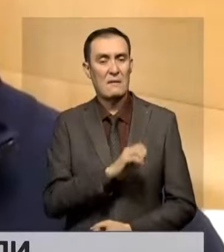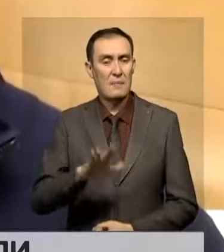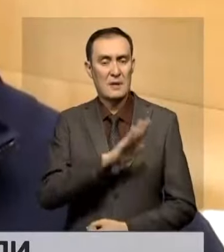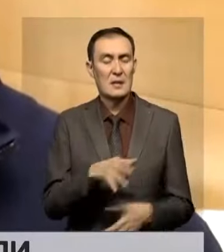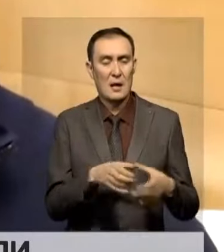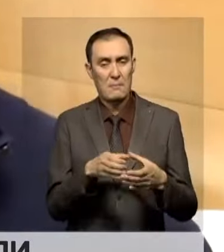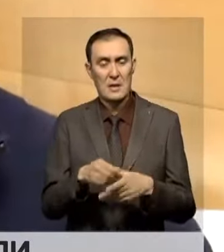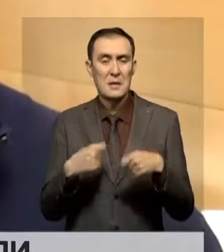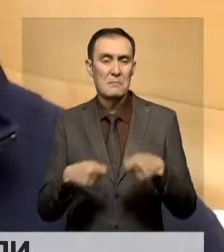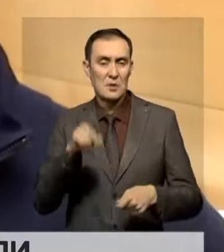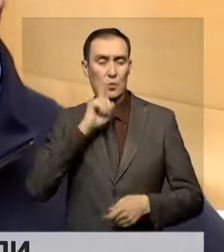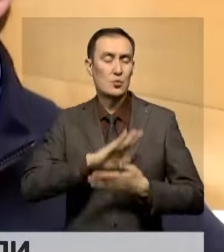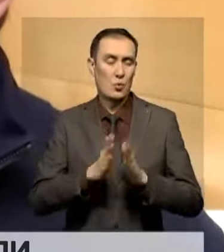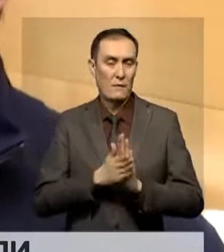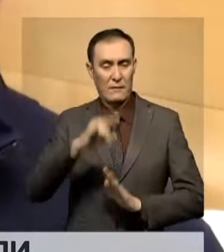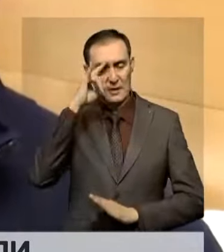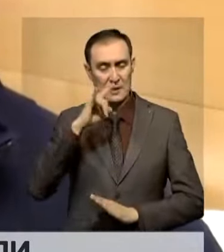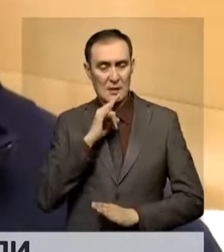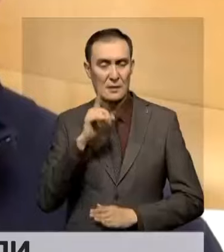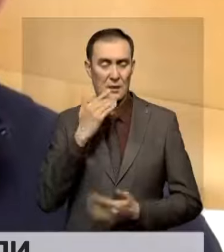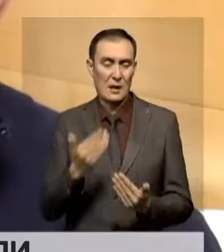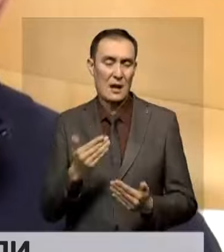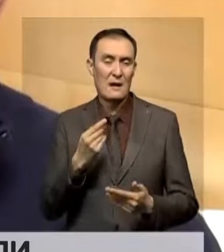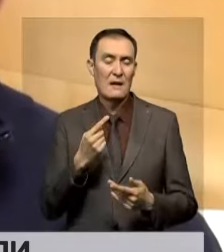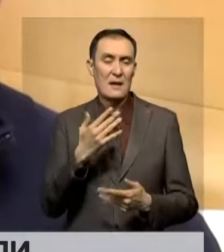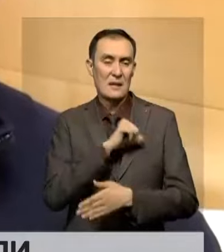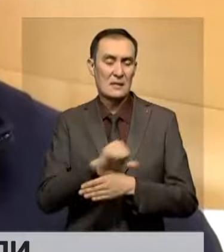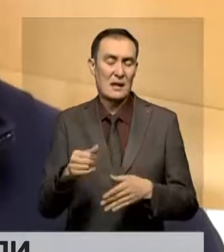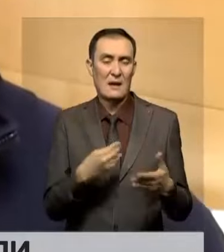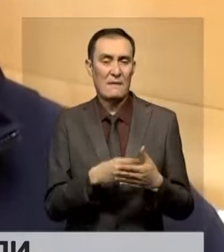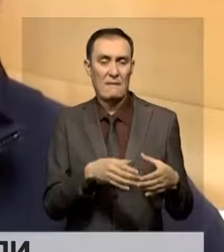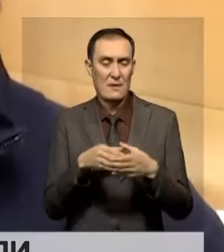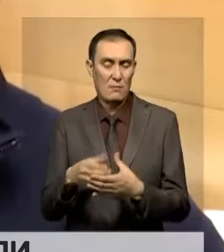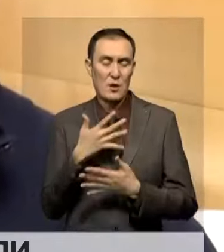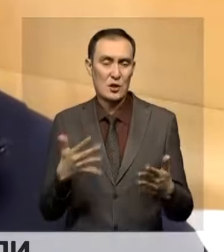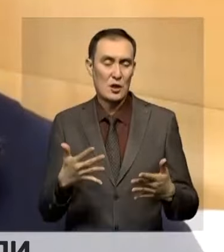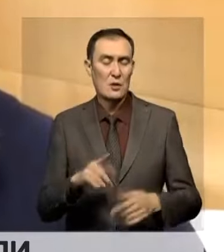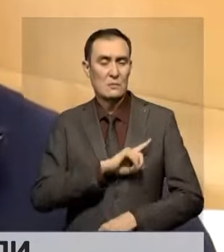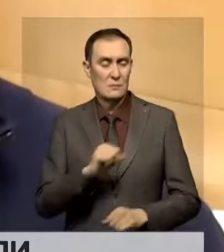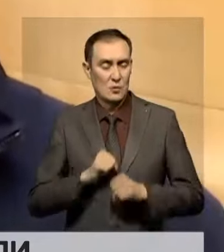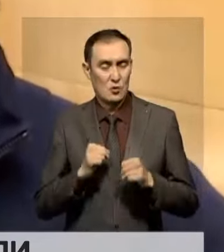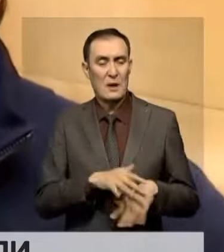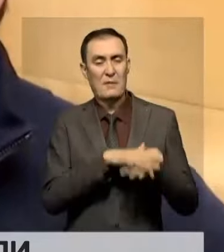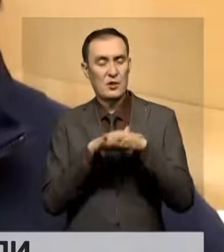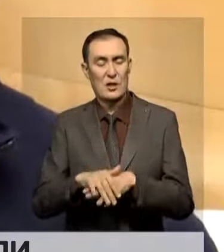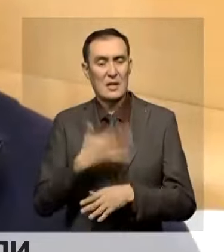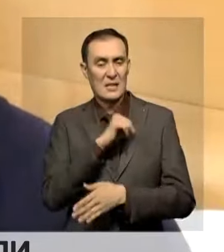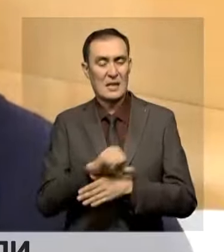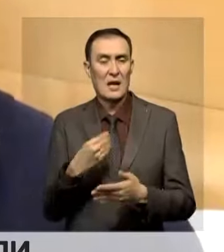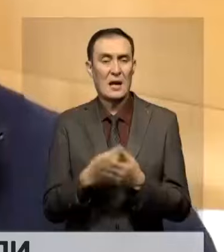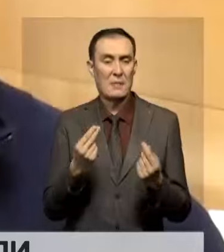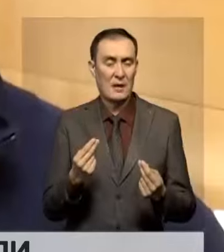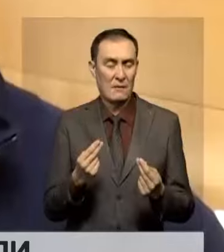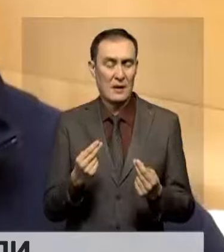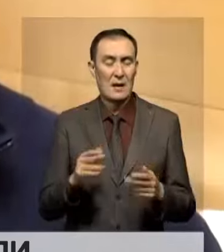компаний. Бизнес-климат в Казахстане благоприятен для иностранных инвесторов. И ваша страна прилагает большие усилия для привлечения иностранного капитала в